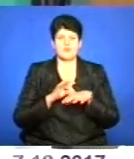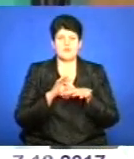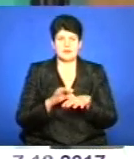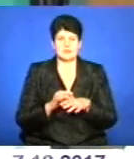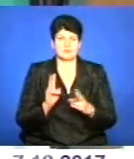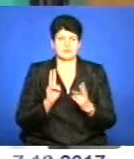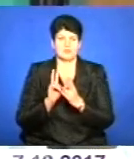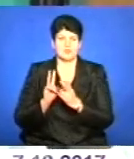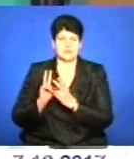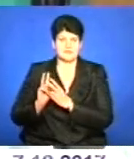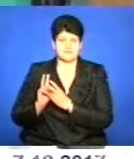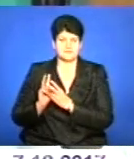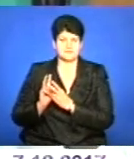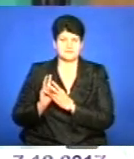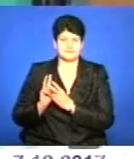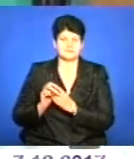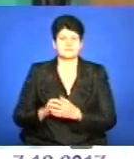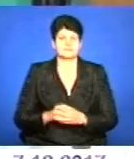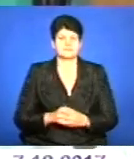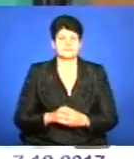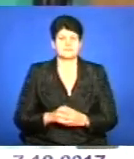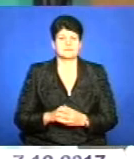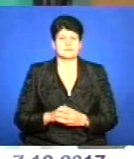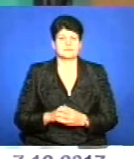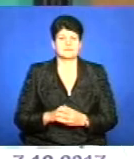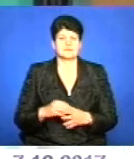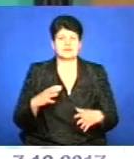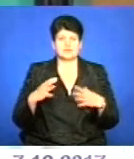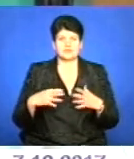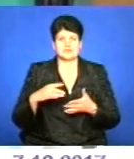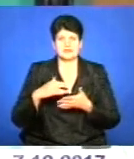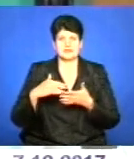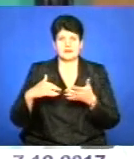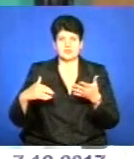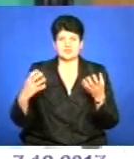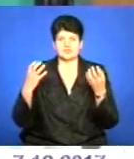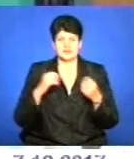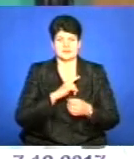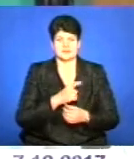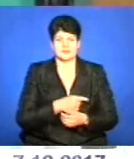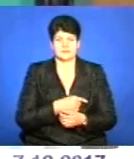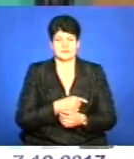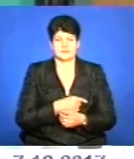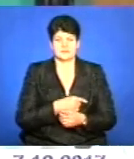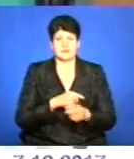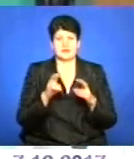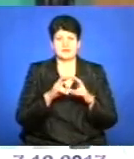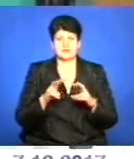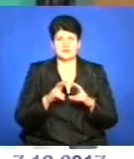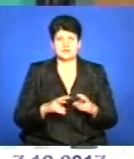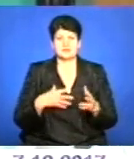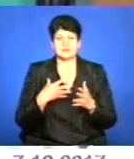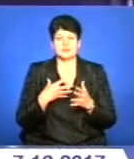бої і тренуватися далі ще сильніше. аналізувати